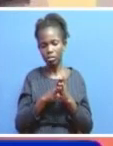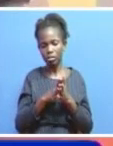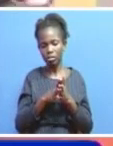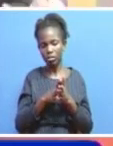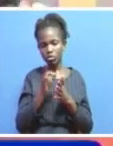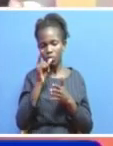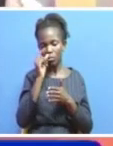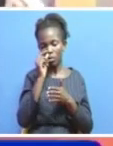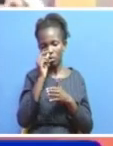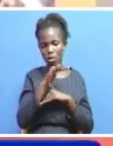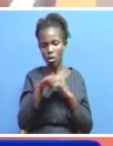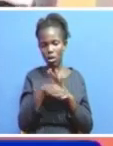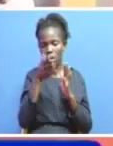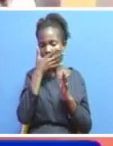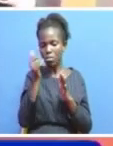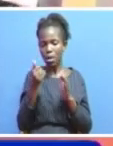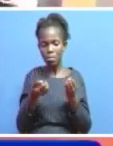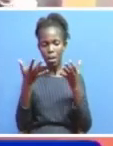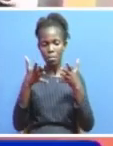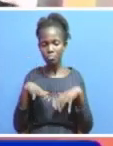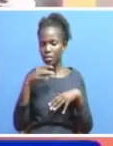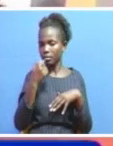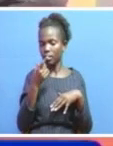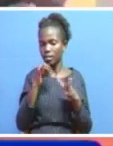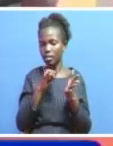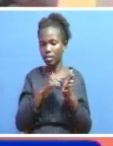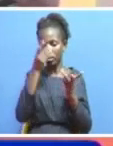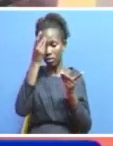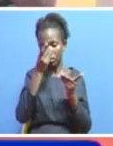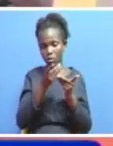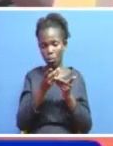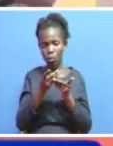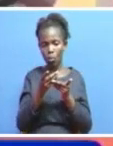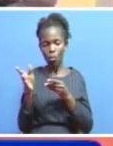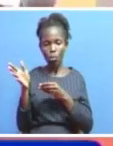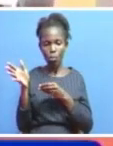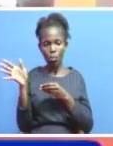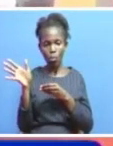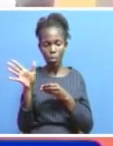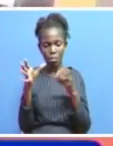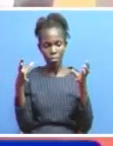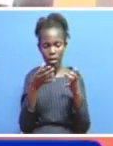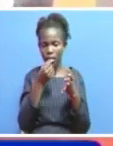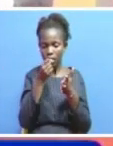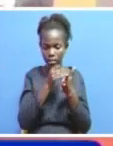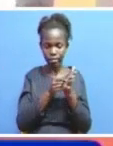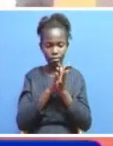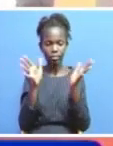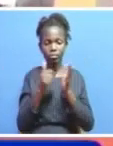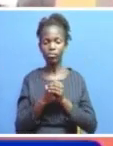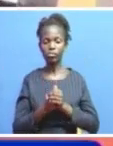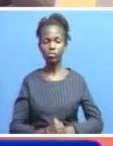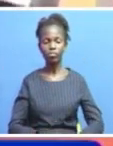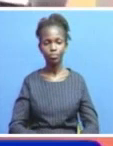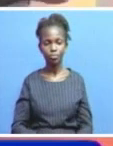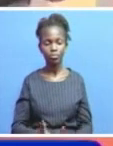the best. Okay. Na yu ando menge menia kwazia uzuni uamuzi wa kiyama. Kiyama secretary general. Kana ulua nene ya kiyama kiyawa ipa.